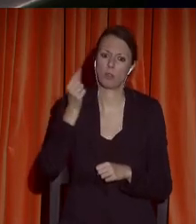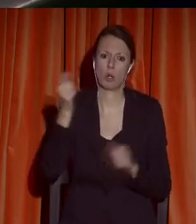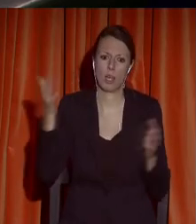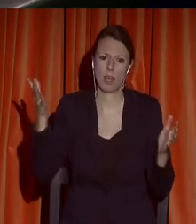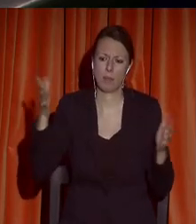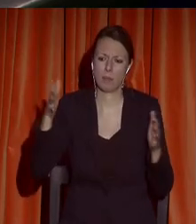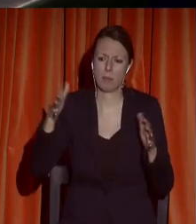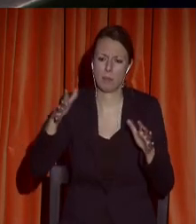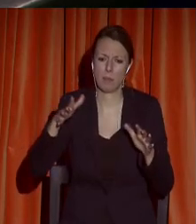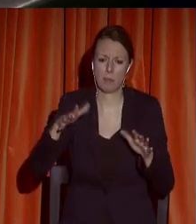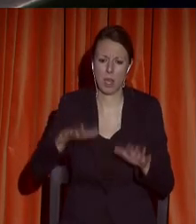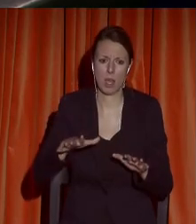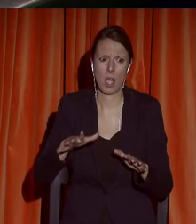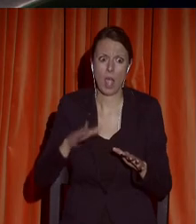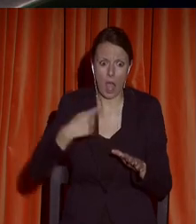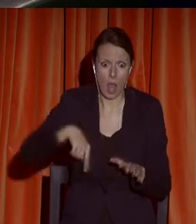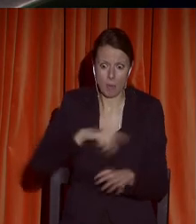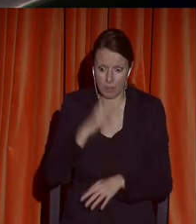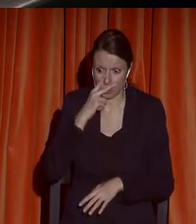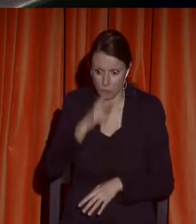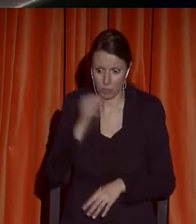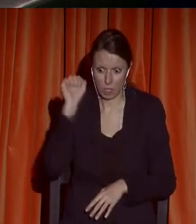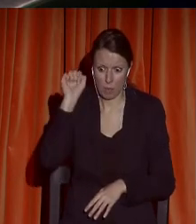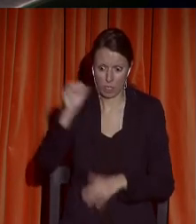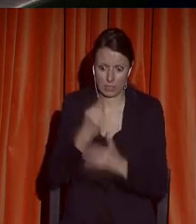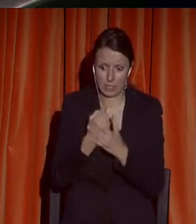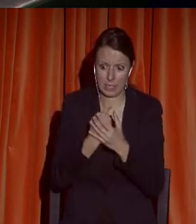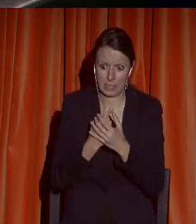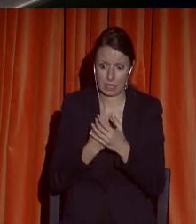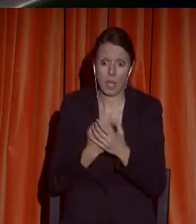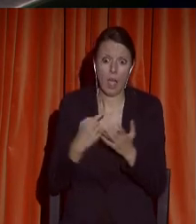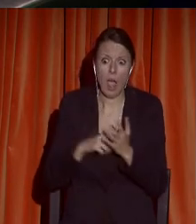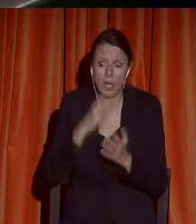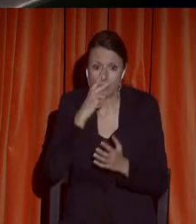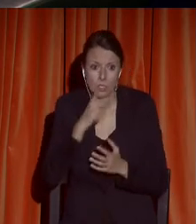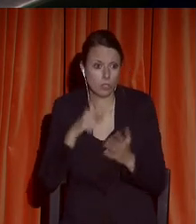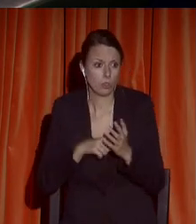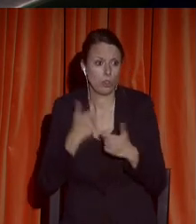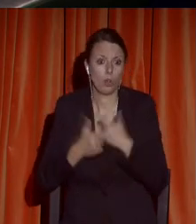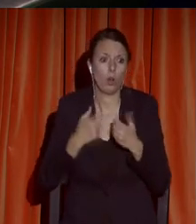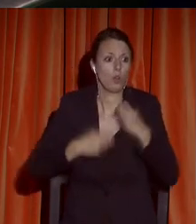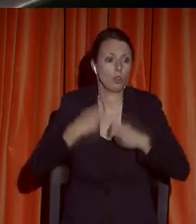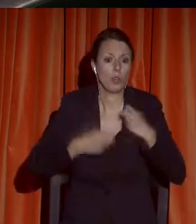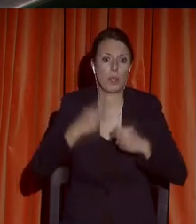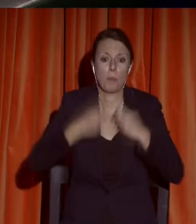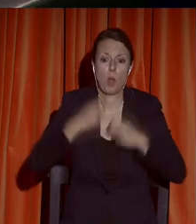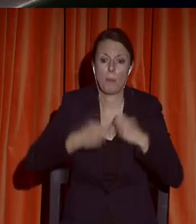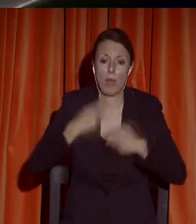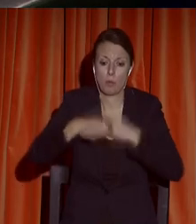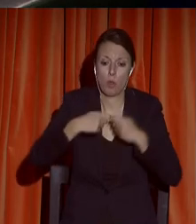na naszych oczach. Widzimy, że jest taki pęd rozwiązywania problemów